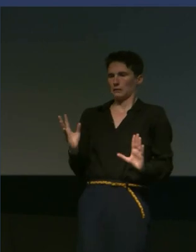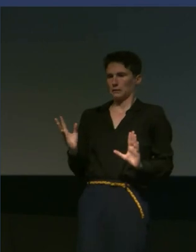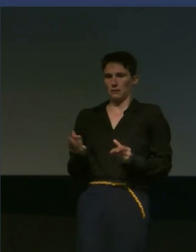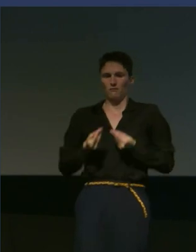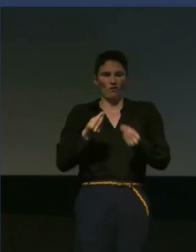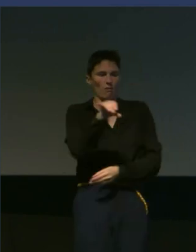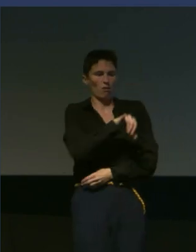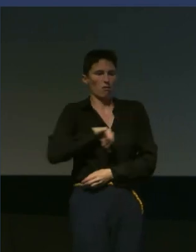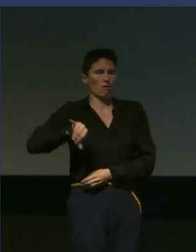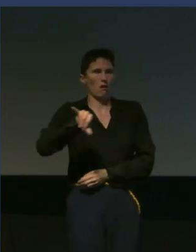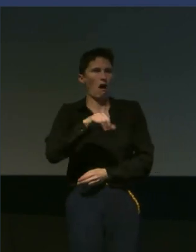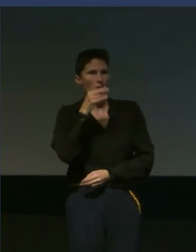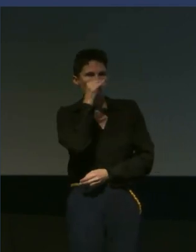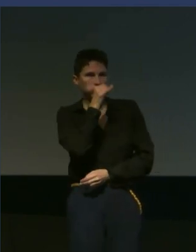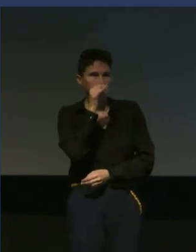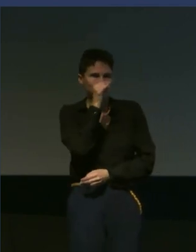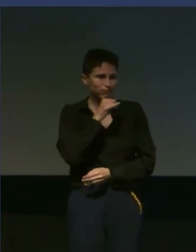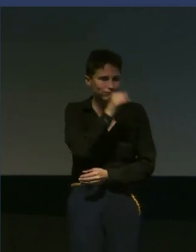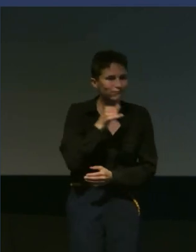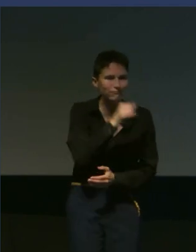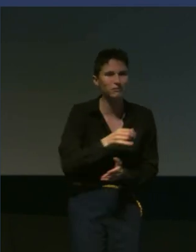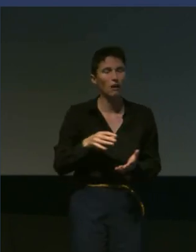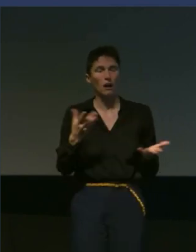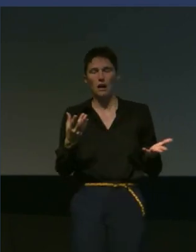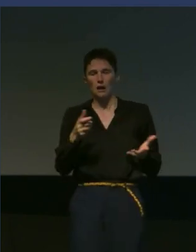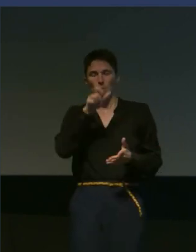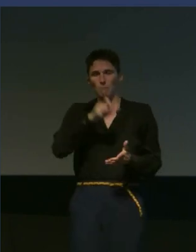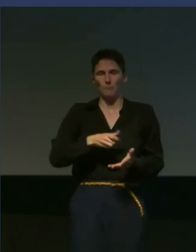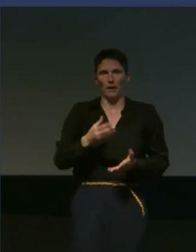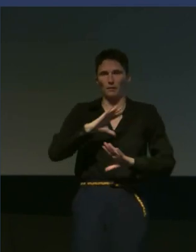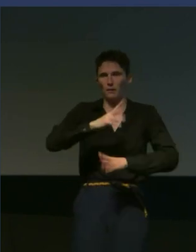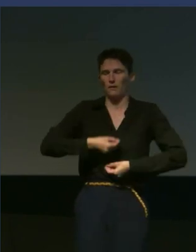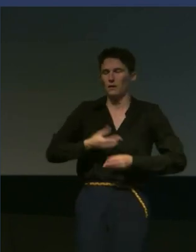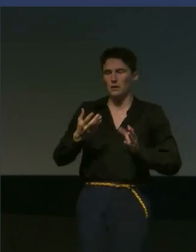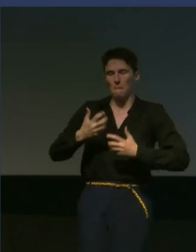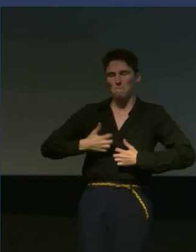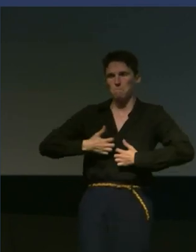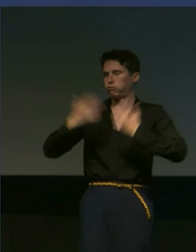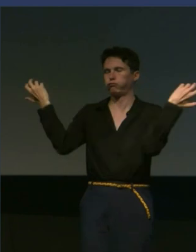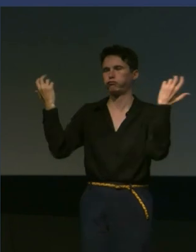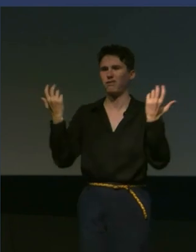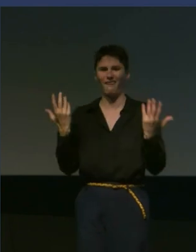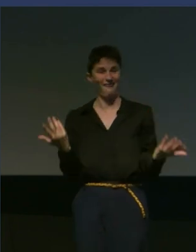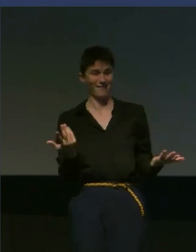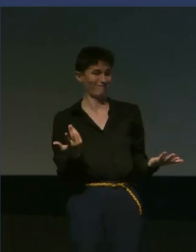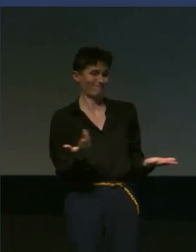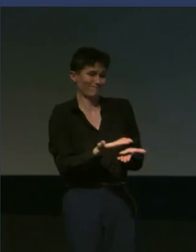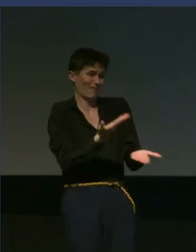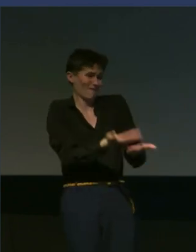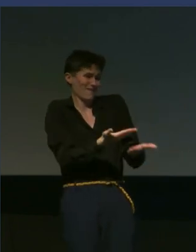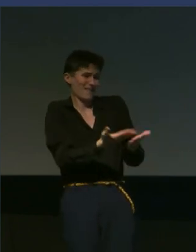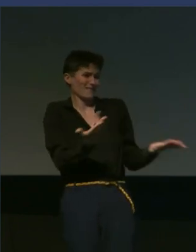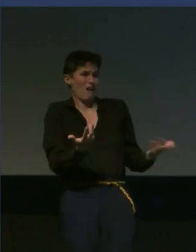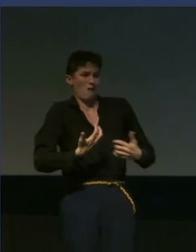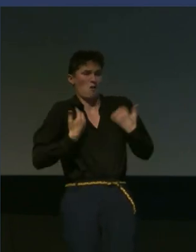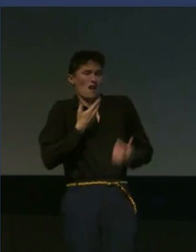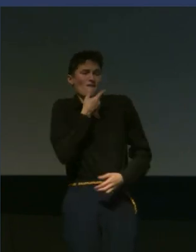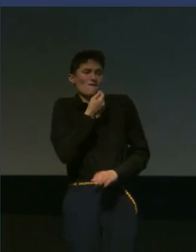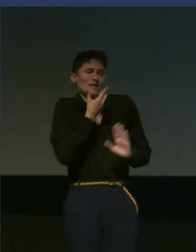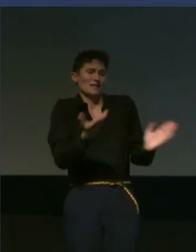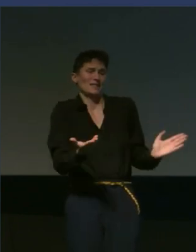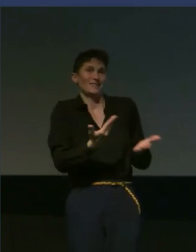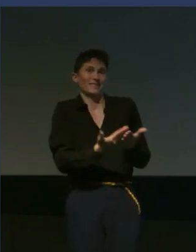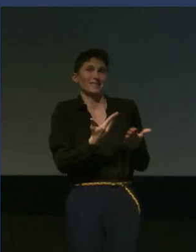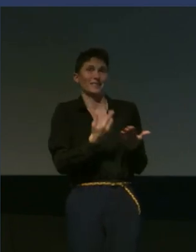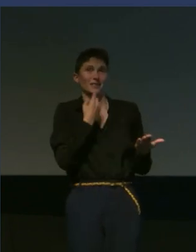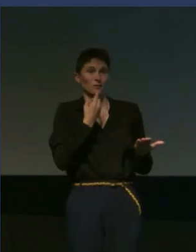personne invitée que la personne invitée va se fâcher. Et donc, ils vont les traiter d'hystériques. Donc, il va y avoir vraiment